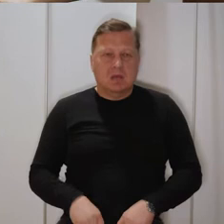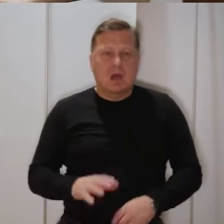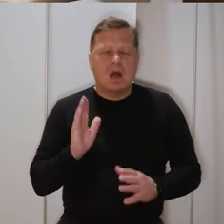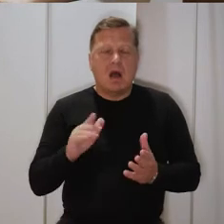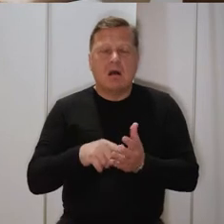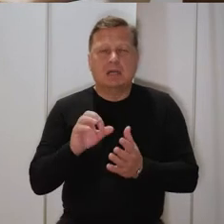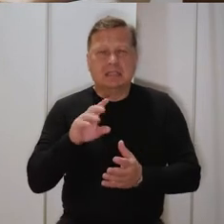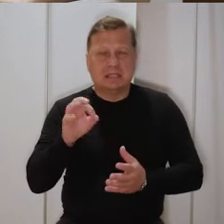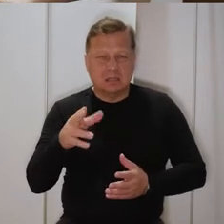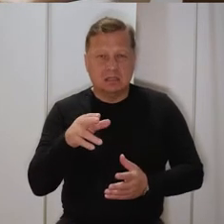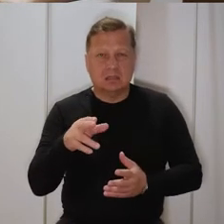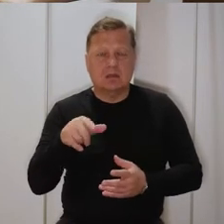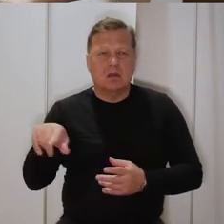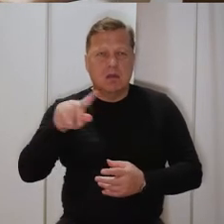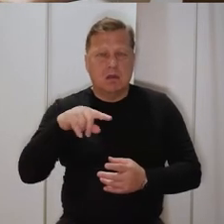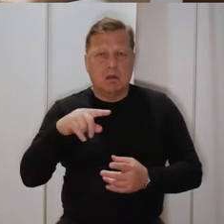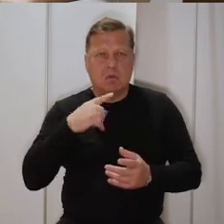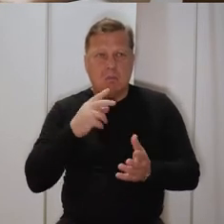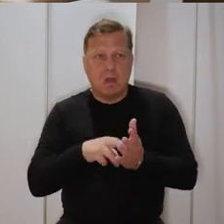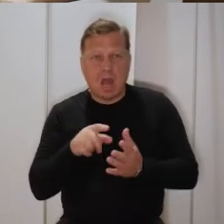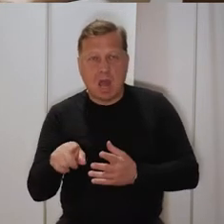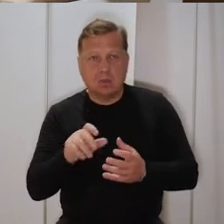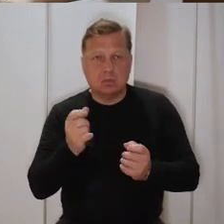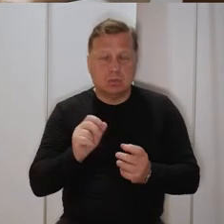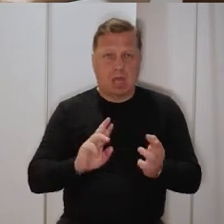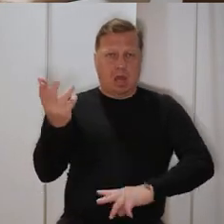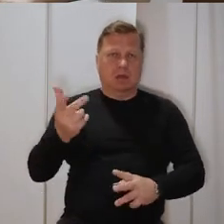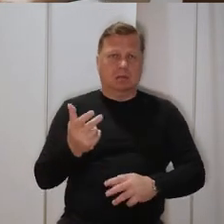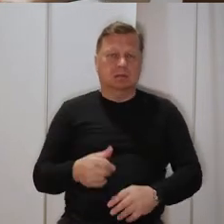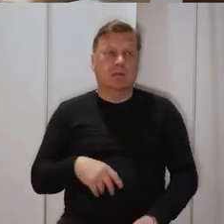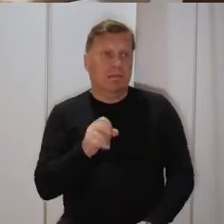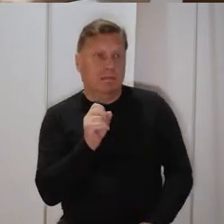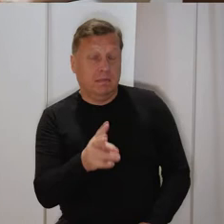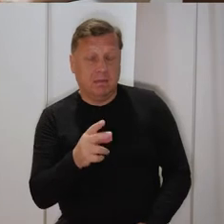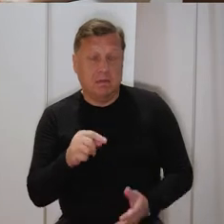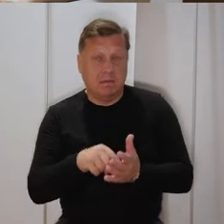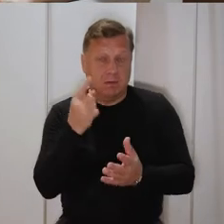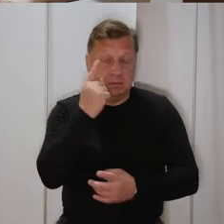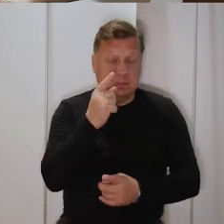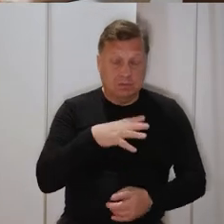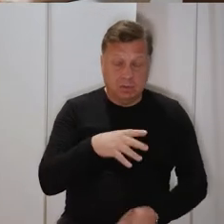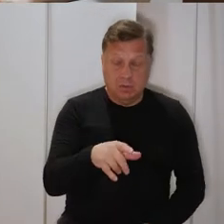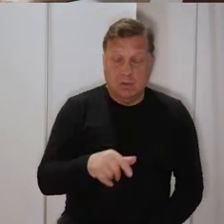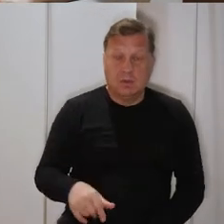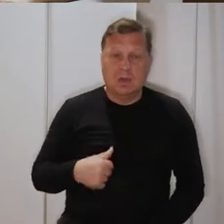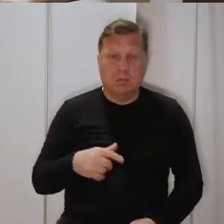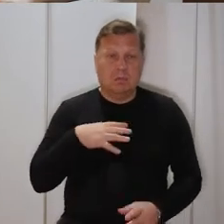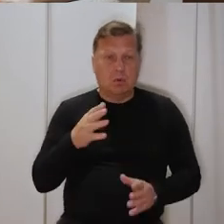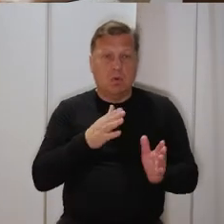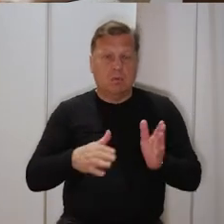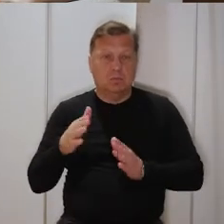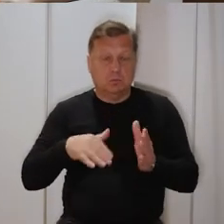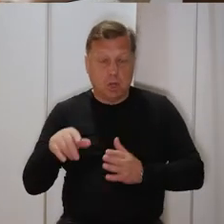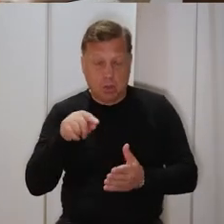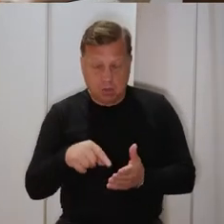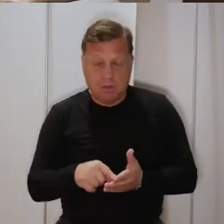zinów reagują na braki, na pewne luki. Tak, ja nawet o tym myślałam, kiedy jakby przygotowywałam ten nabór, bo w